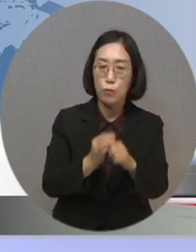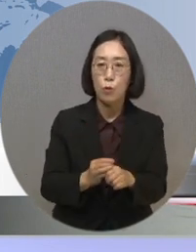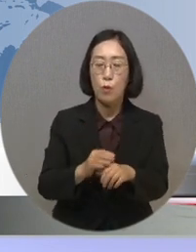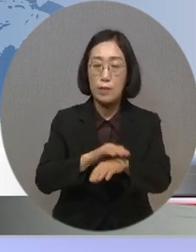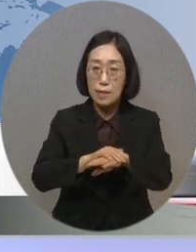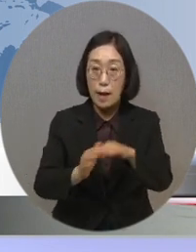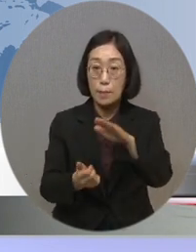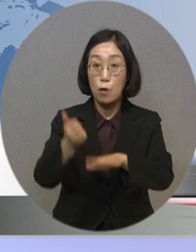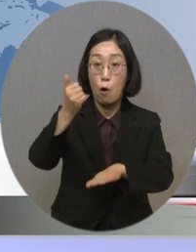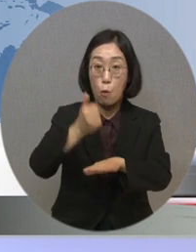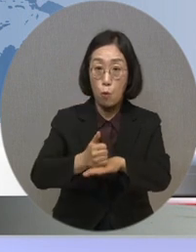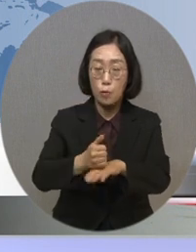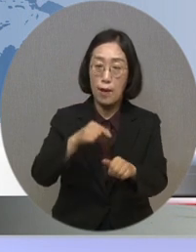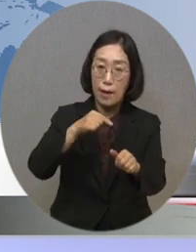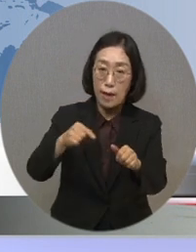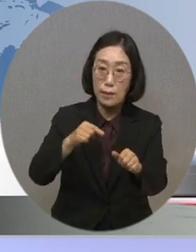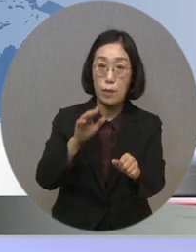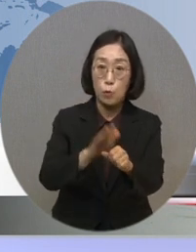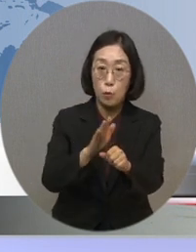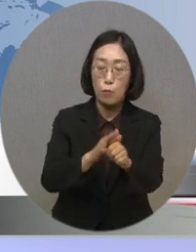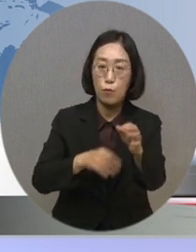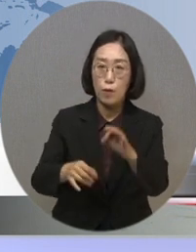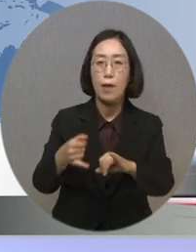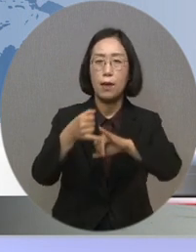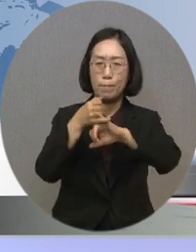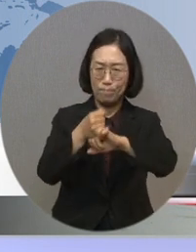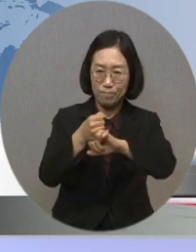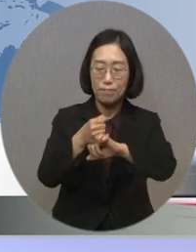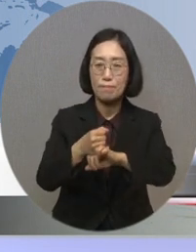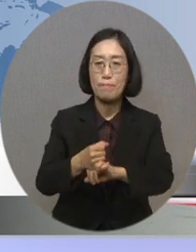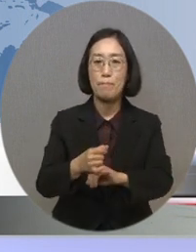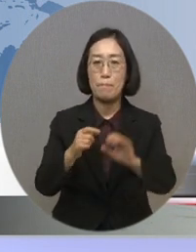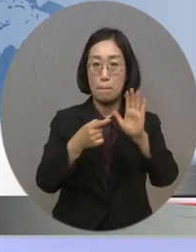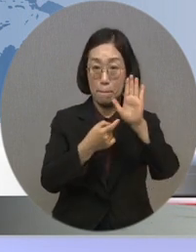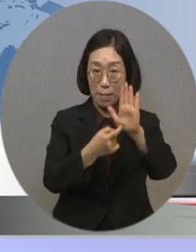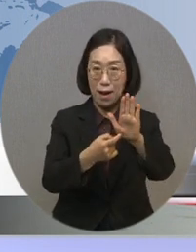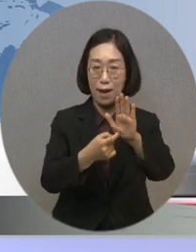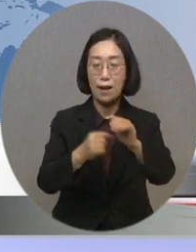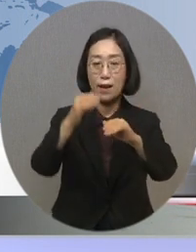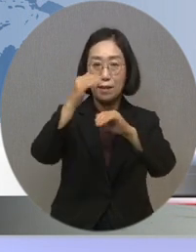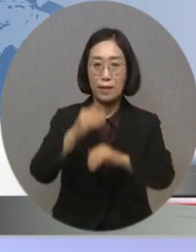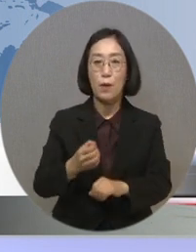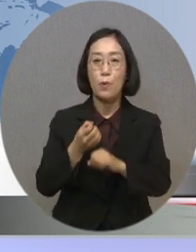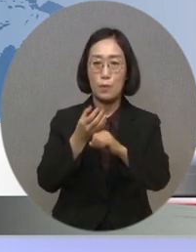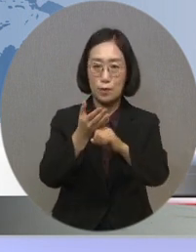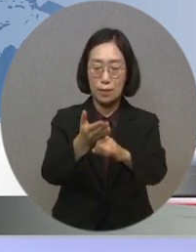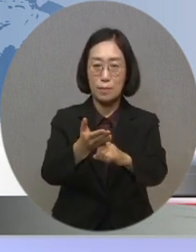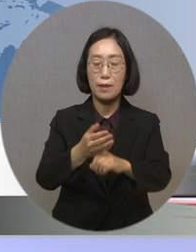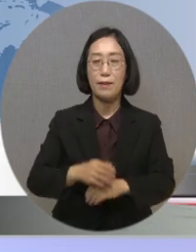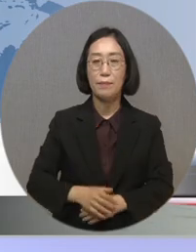장애인 기업가 양성을 위해 온 힘을 다할 것을 약속했는데요. 첫 소식 김은별 기자입니다.